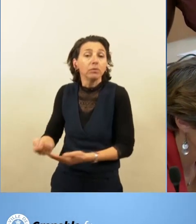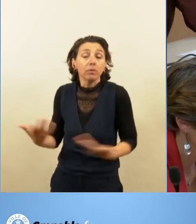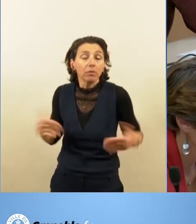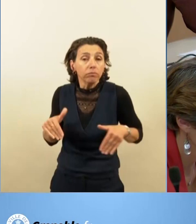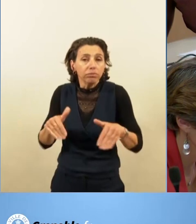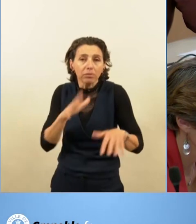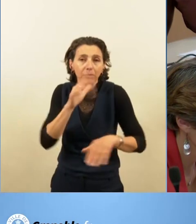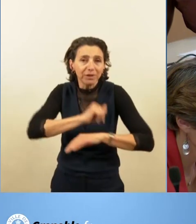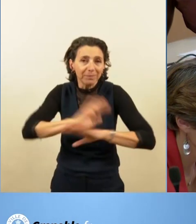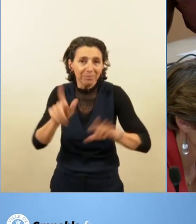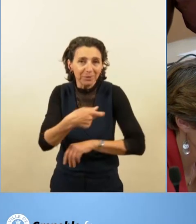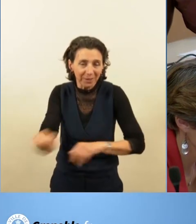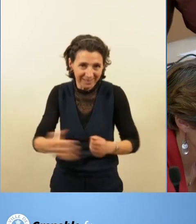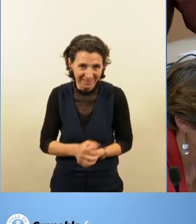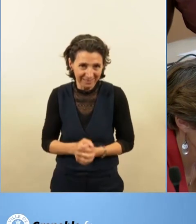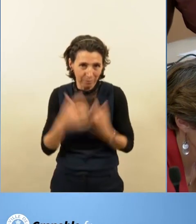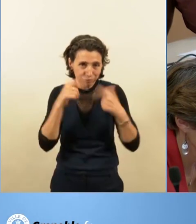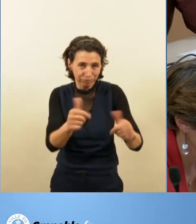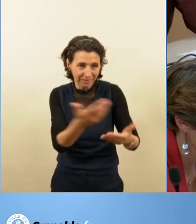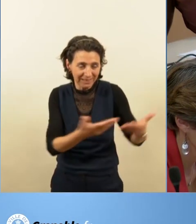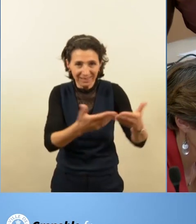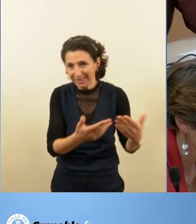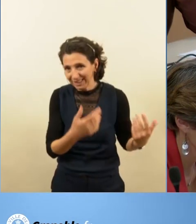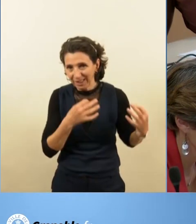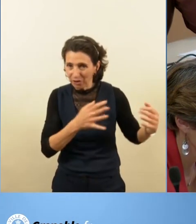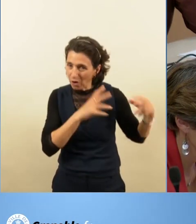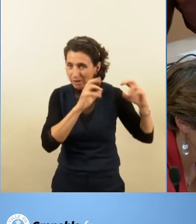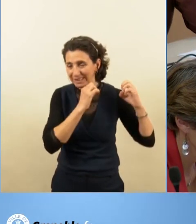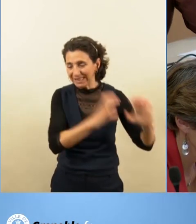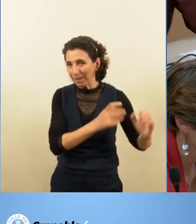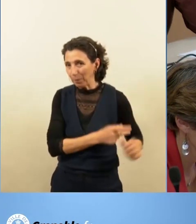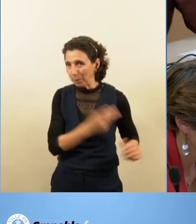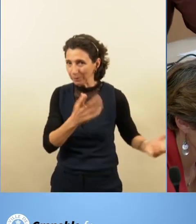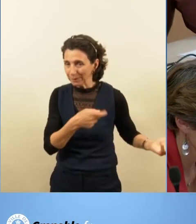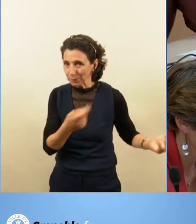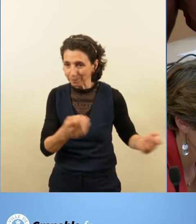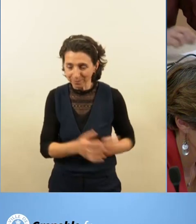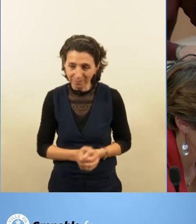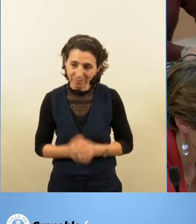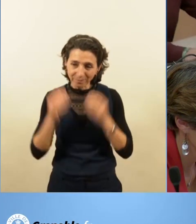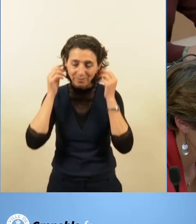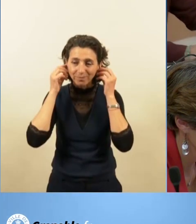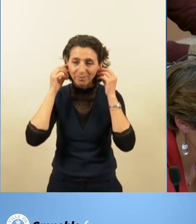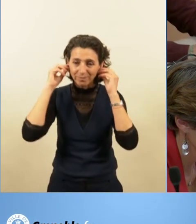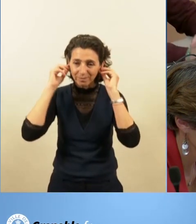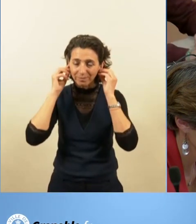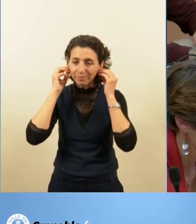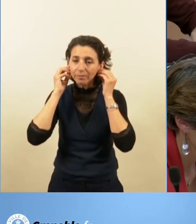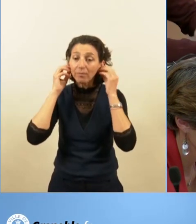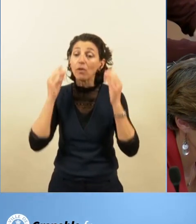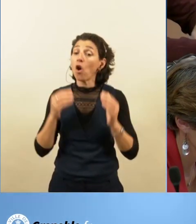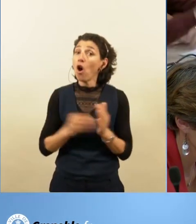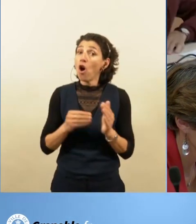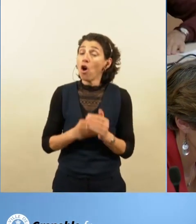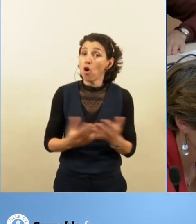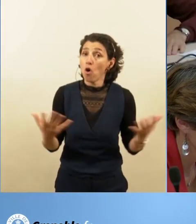on le voit bien avec les situations de sécheresse qui se généralise et puis comme le dit